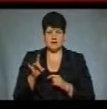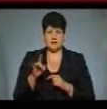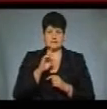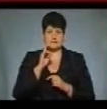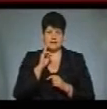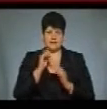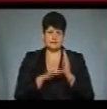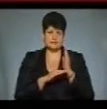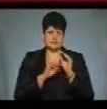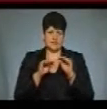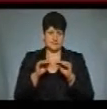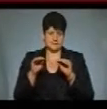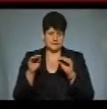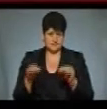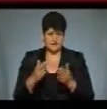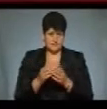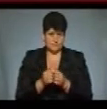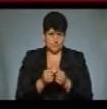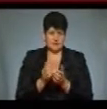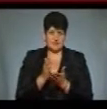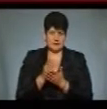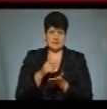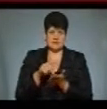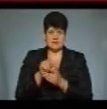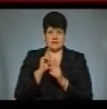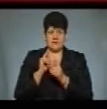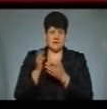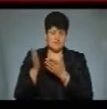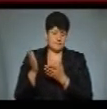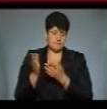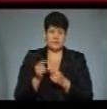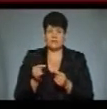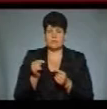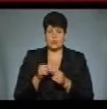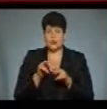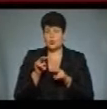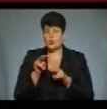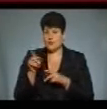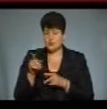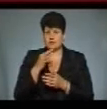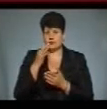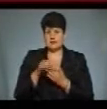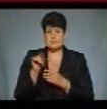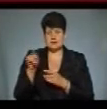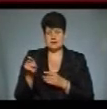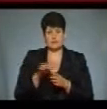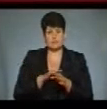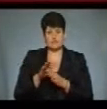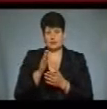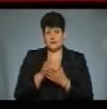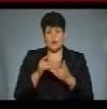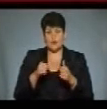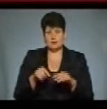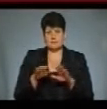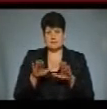які знаходяться поряд, належать міській раді. Відповідно, догляд і відповідальність за них повністю несе орган